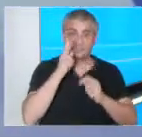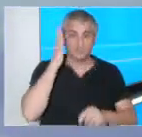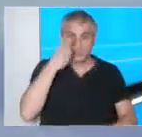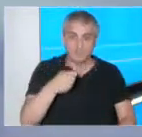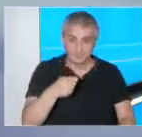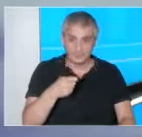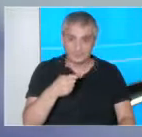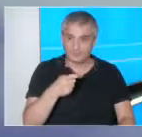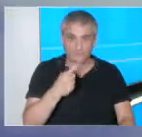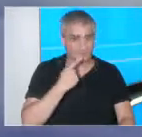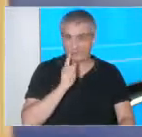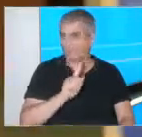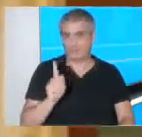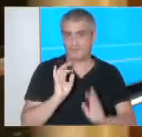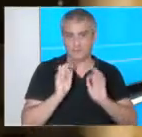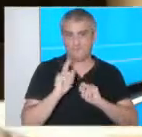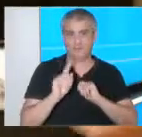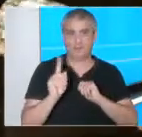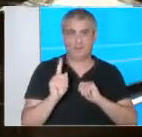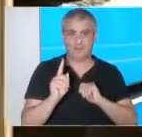עתיד? לא,